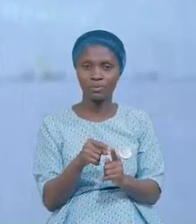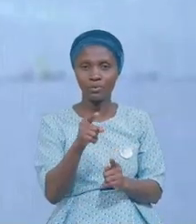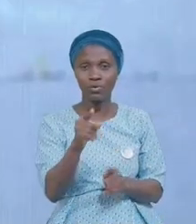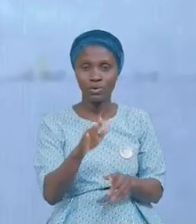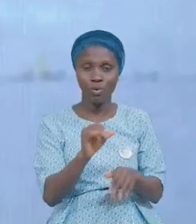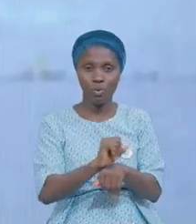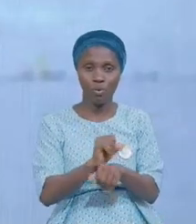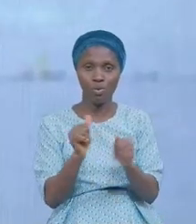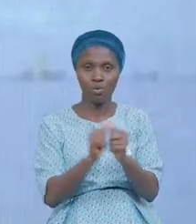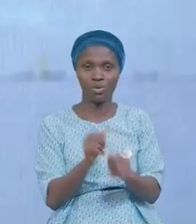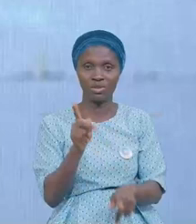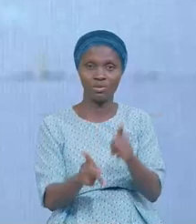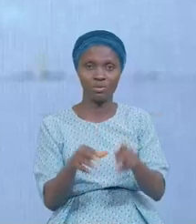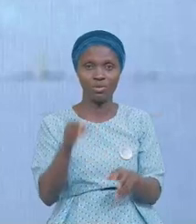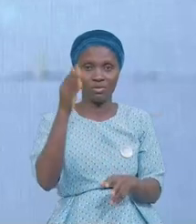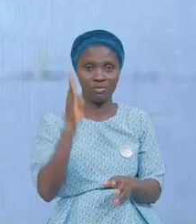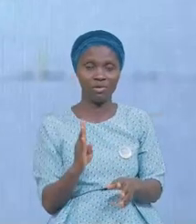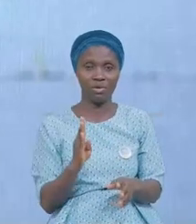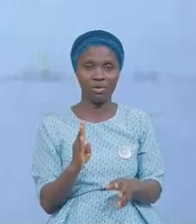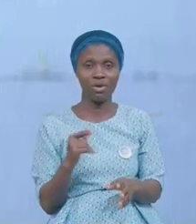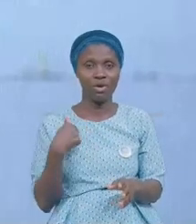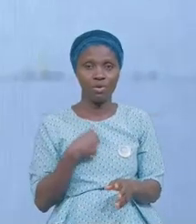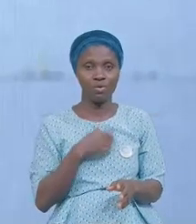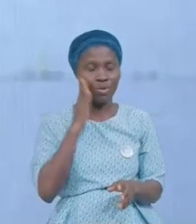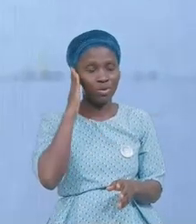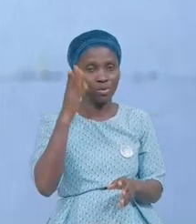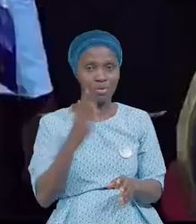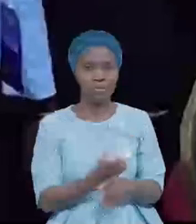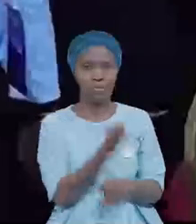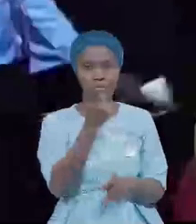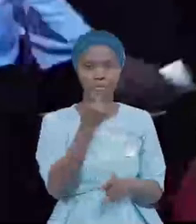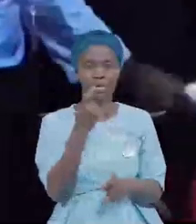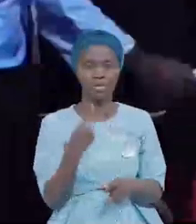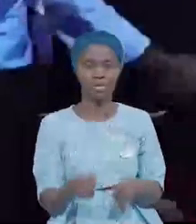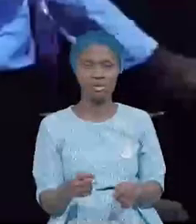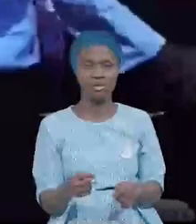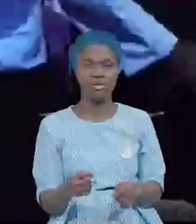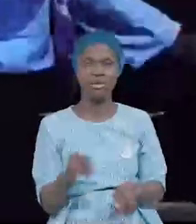Dieu. Et nous allons gagner